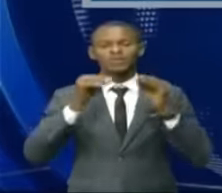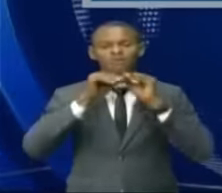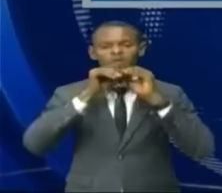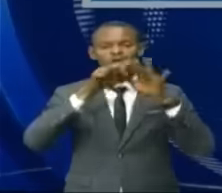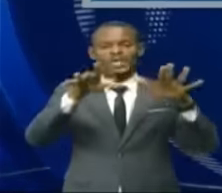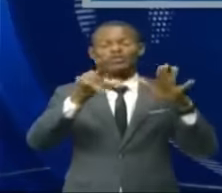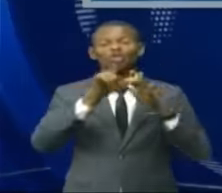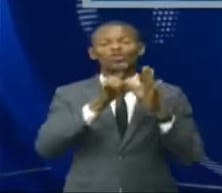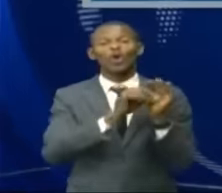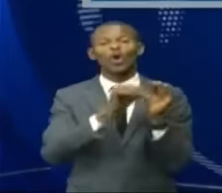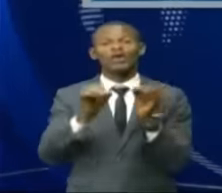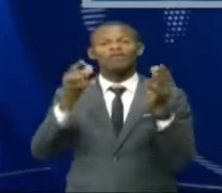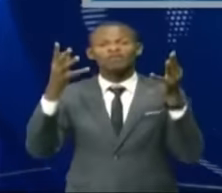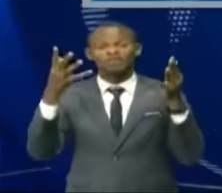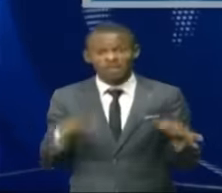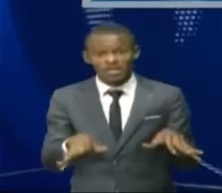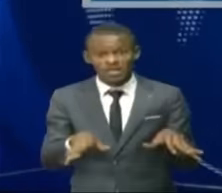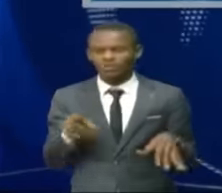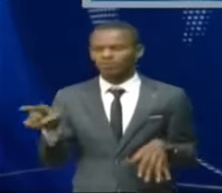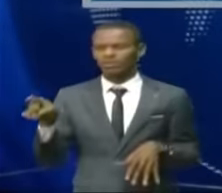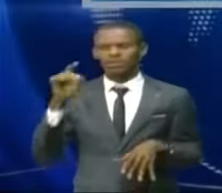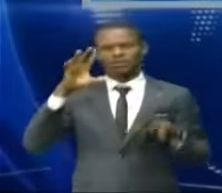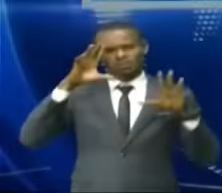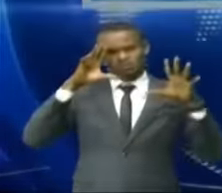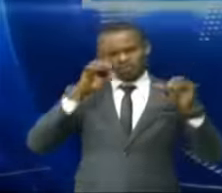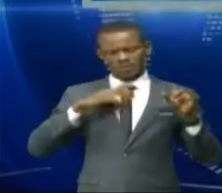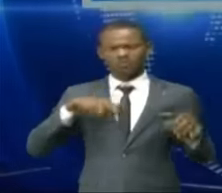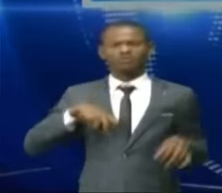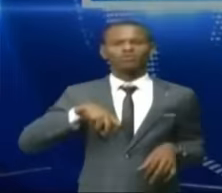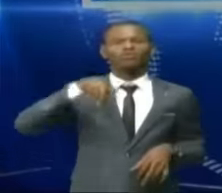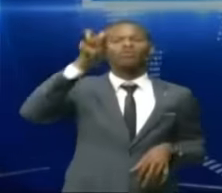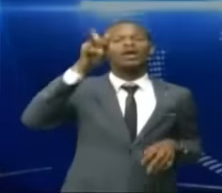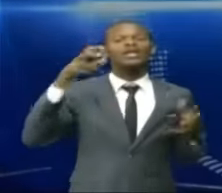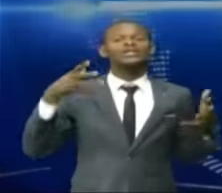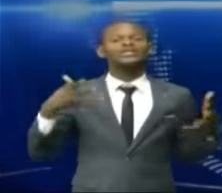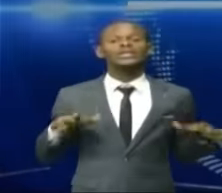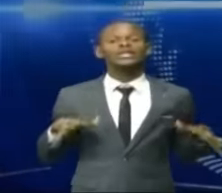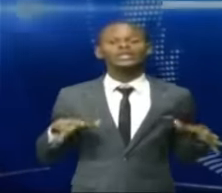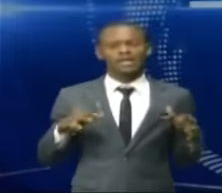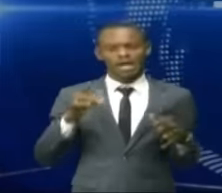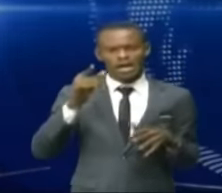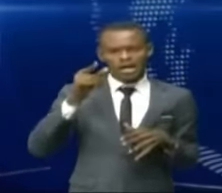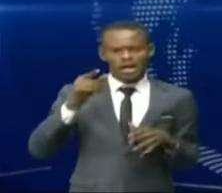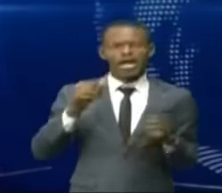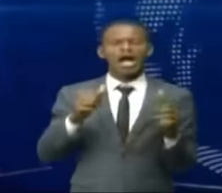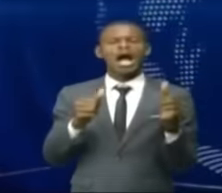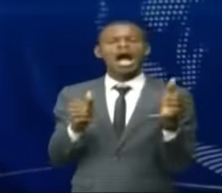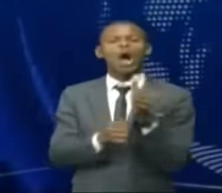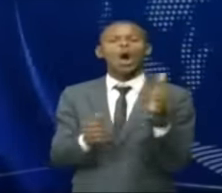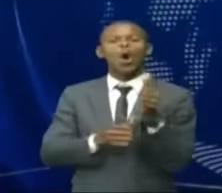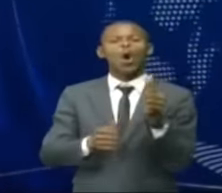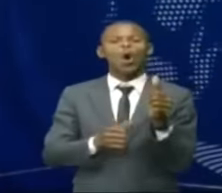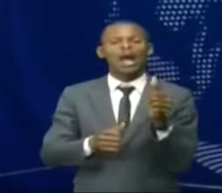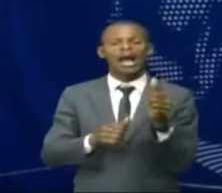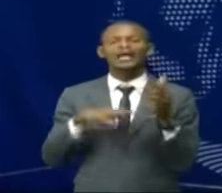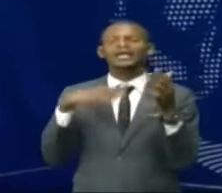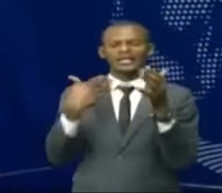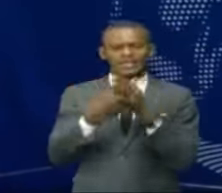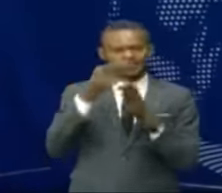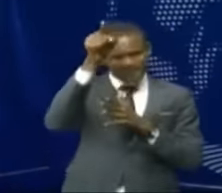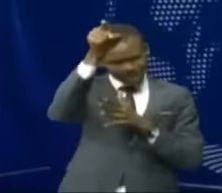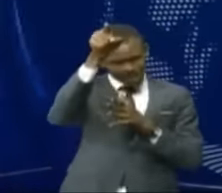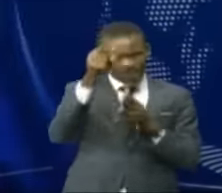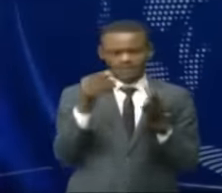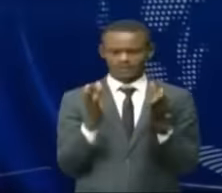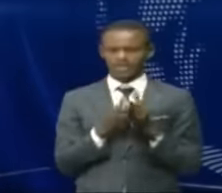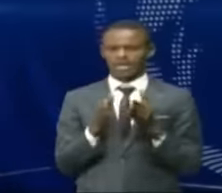Congo est arrivé à Luanda, capitale de l'Angola, ce samedi. Ceci après une réunion virtuelle tenue le 30 octobre dernier. Félix Antoine Tshisekedi